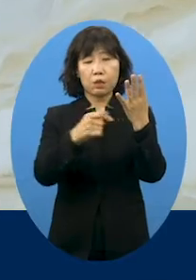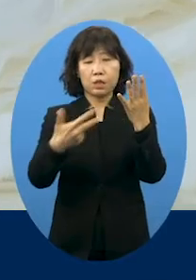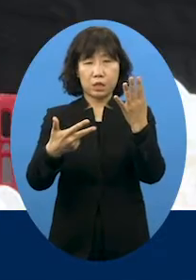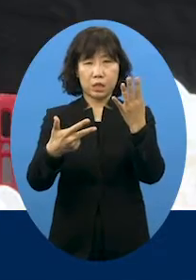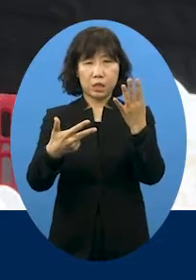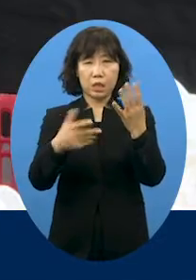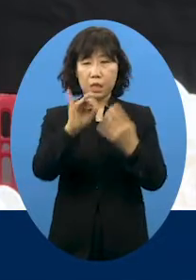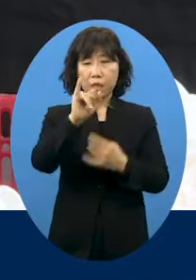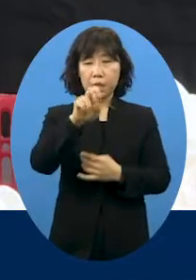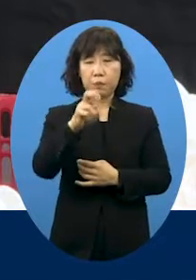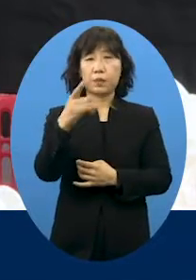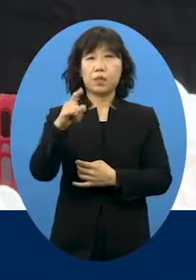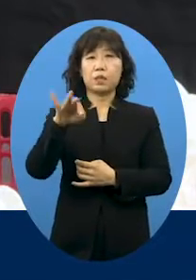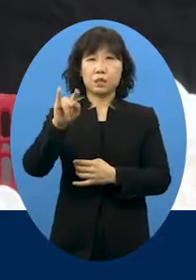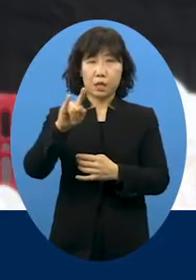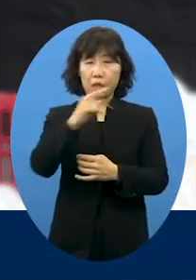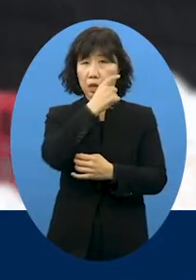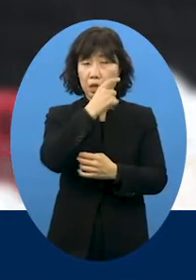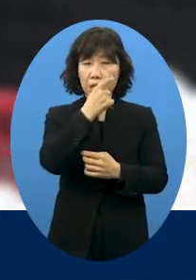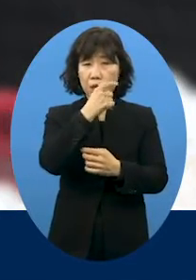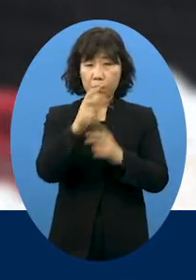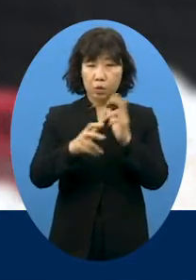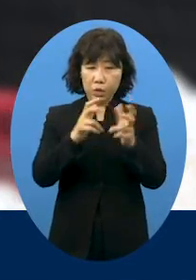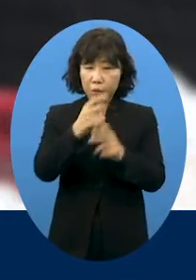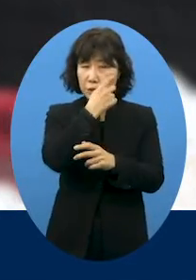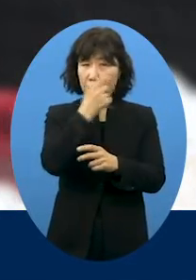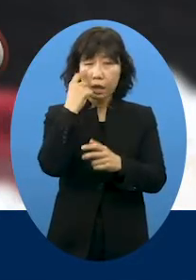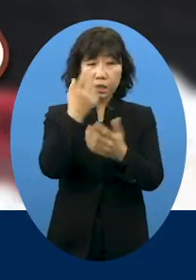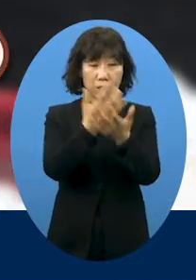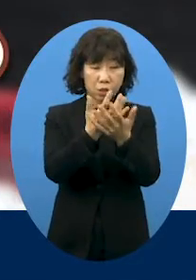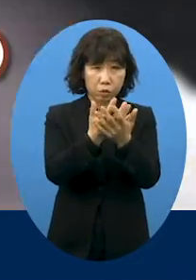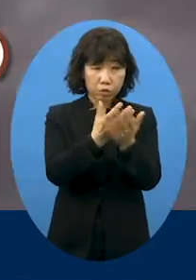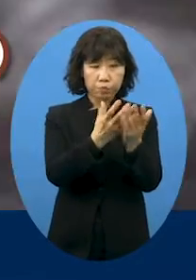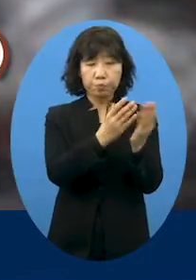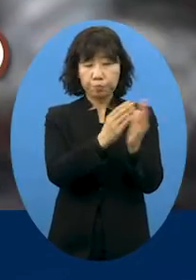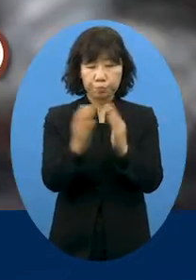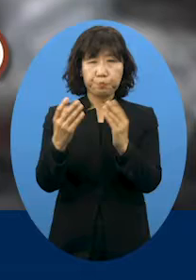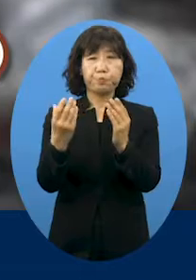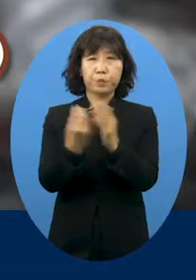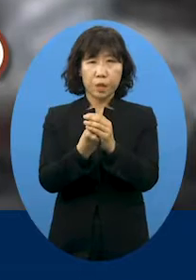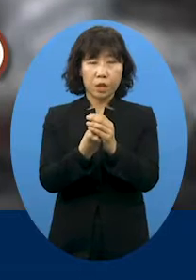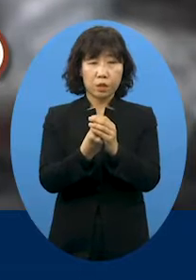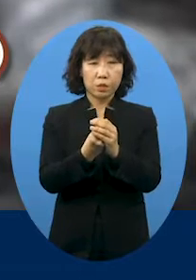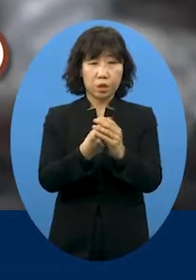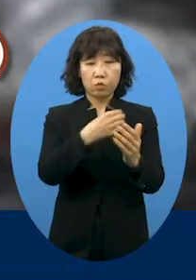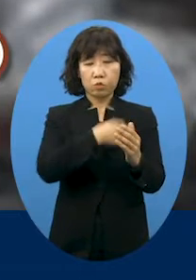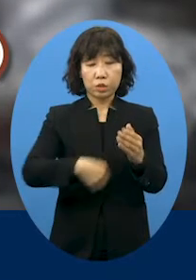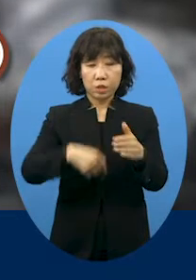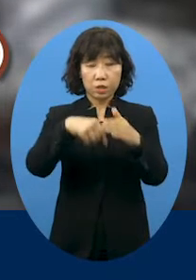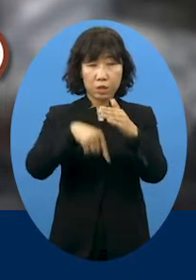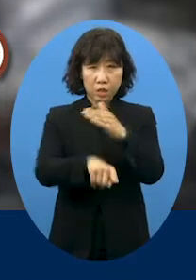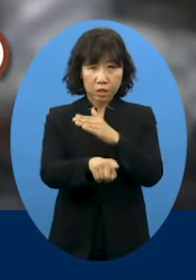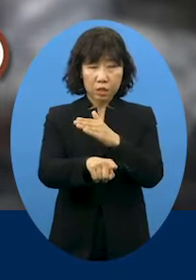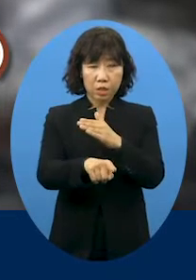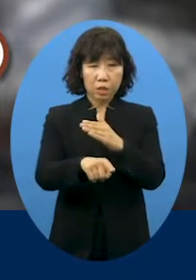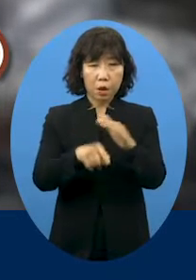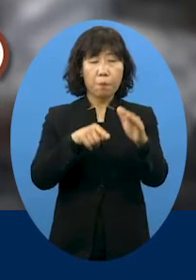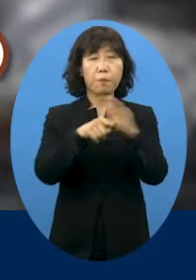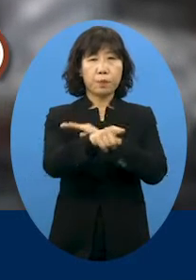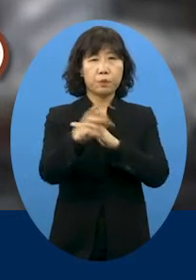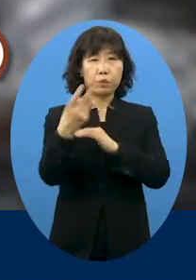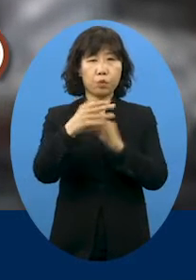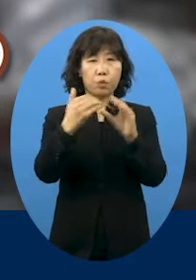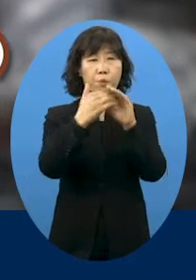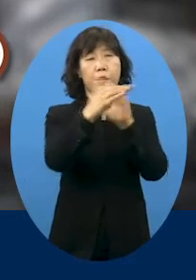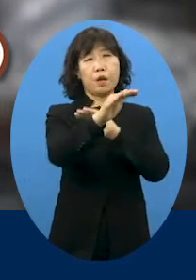4월 7일까지 임대차계약서 사업자등록증 사본 견적서 등을 구비해 구청 지하 2층 소상공인 지원